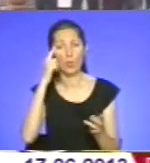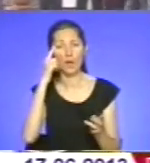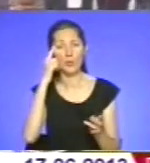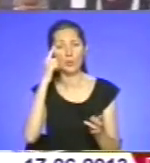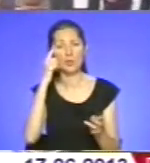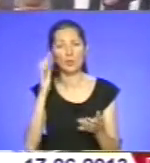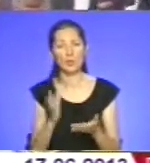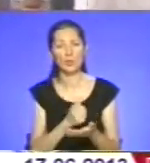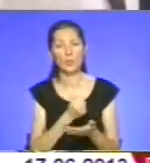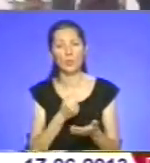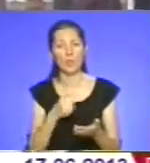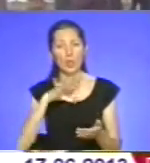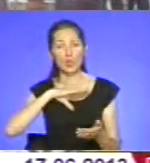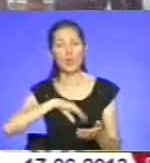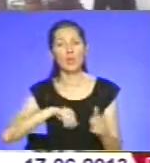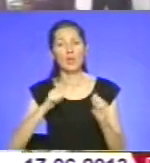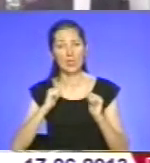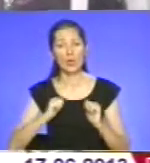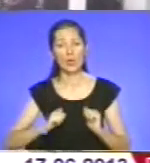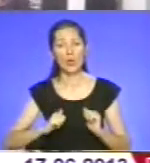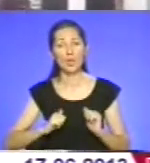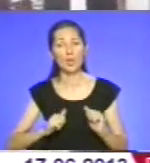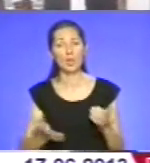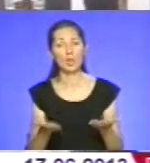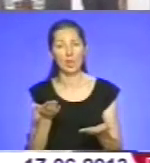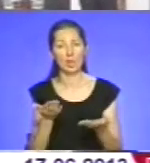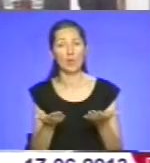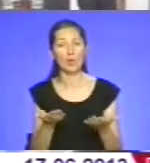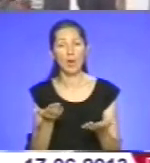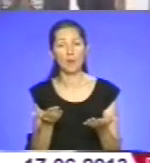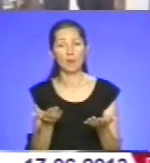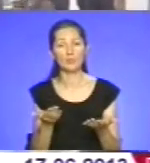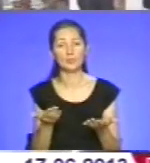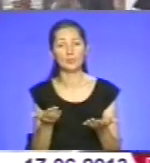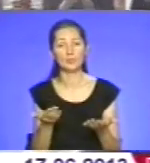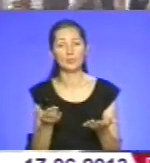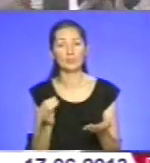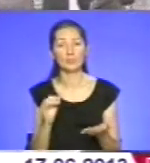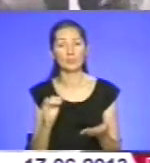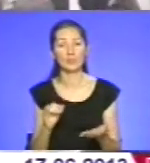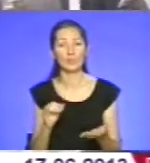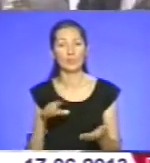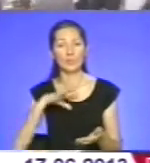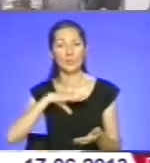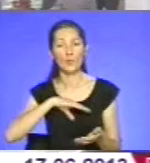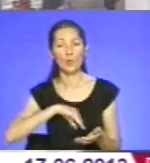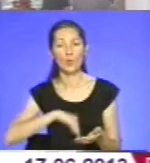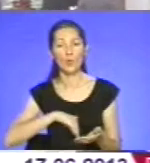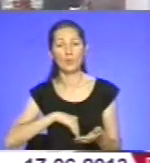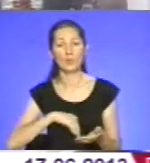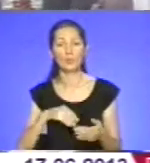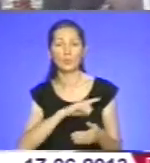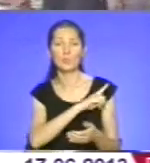якийсь душевний спокій, рівновагу, ну і духовної